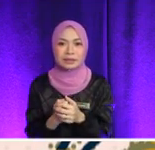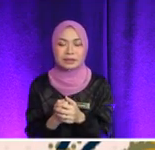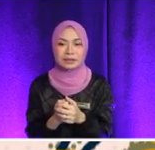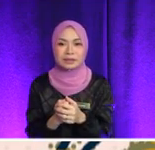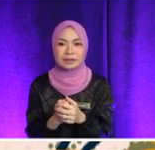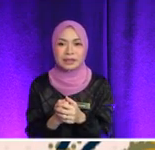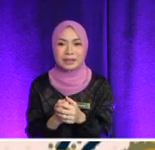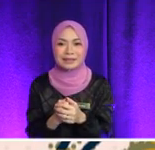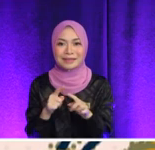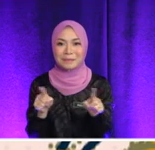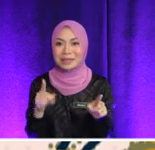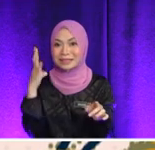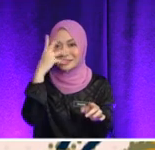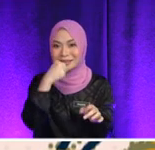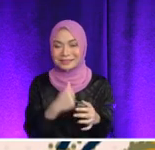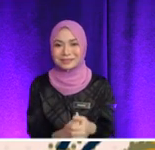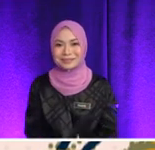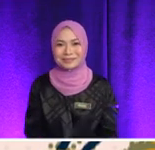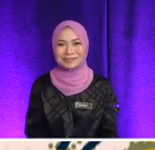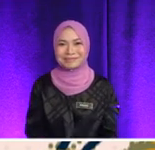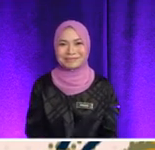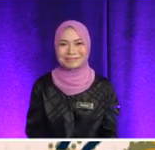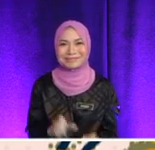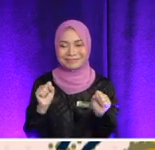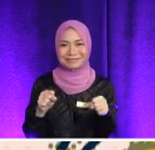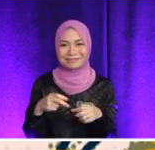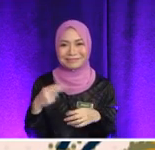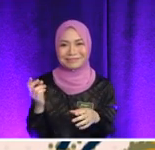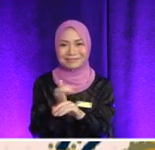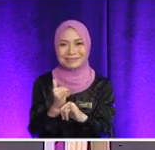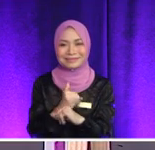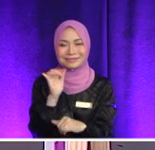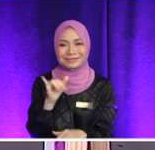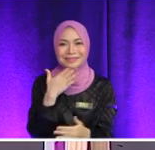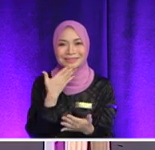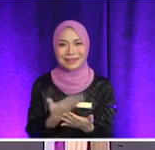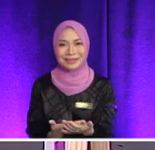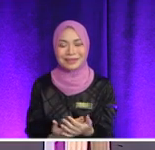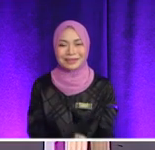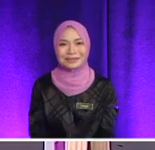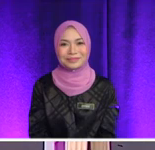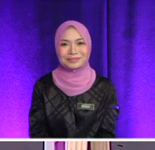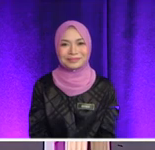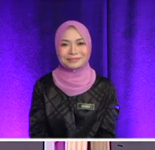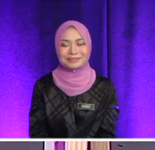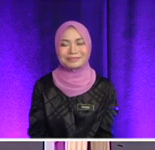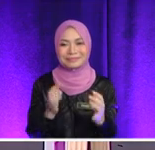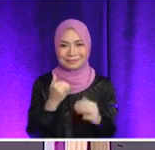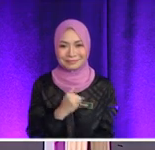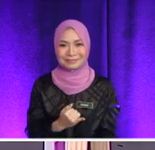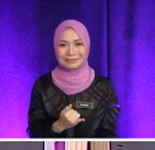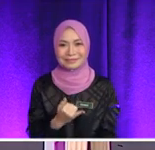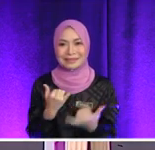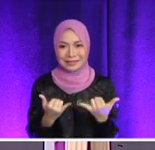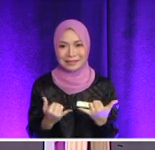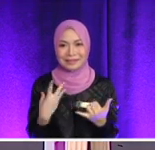hasil karya oke yang baik oke kalau kita lihat hasil karya